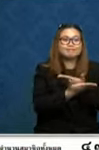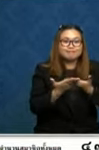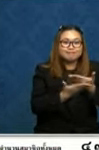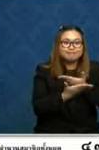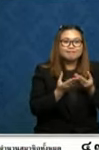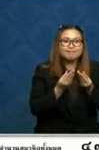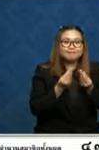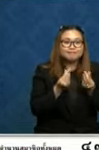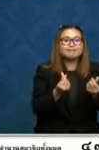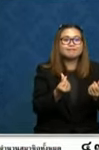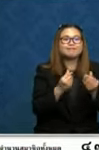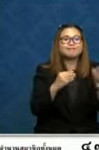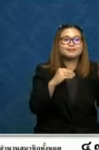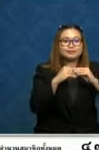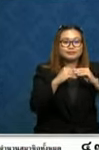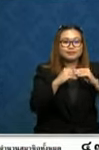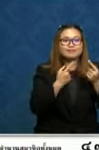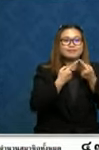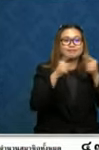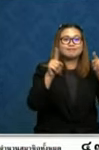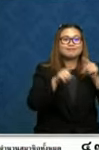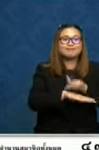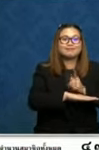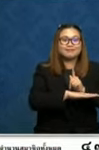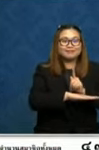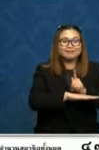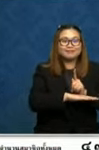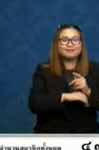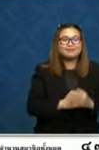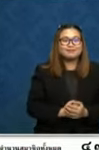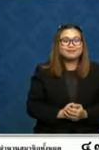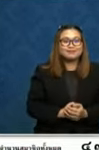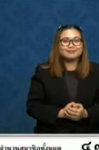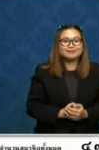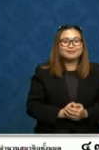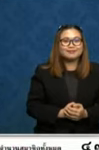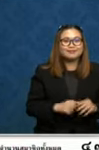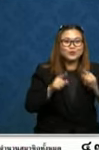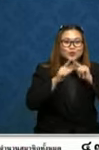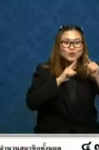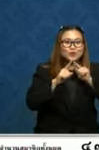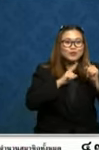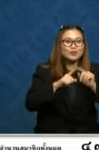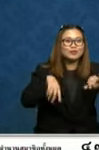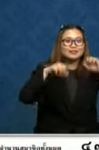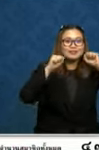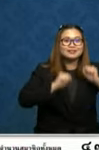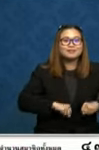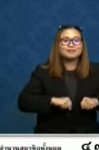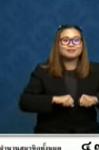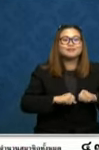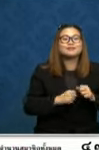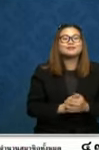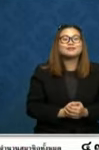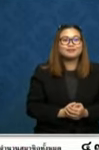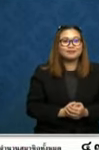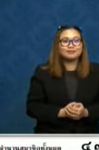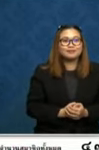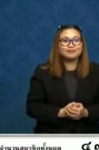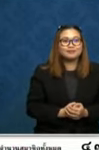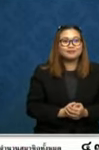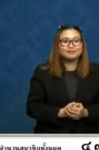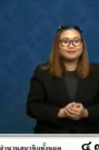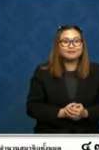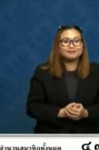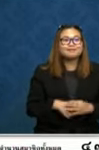ะคะแต่ท่านประธานคะเราตกลงกันเอาไว้นะคะในกรรมธิการว่าทุกๆหน่ว